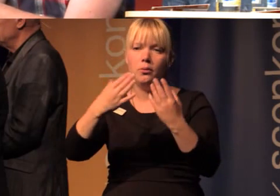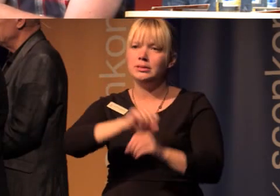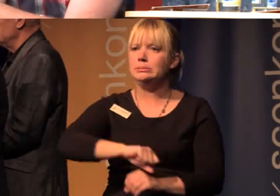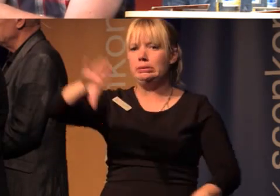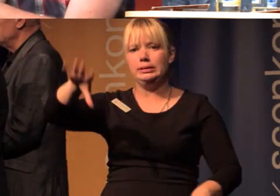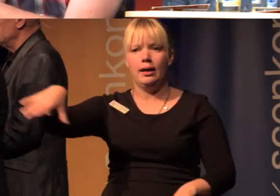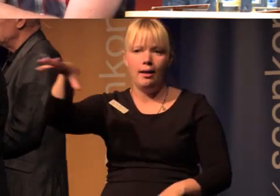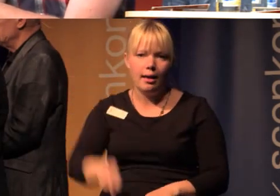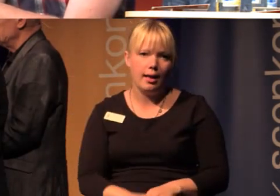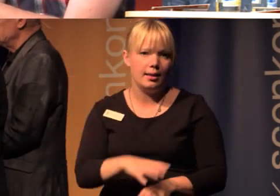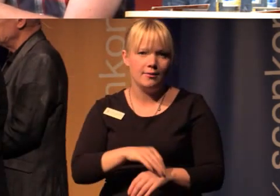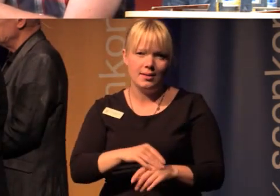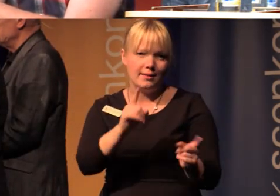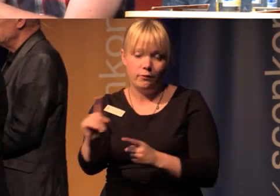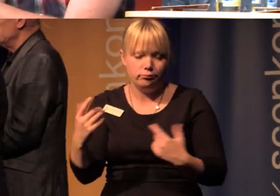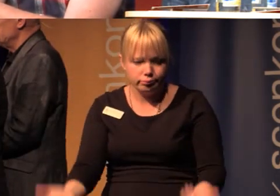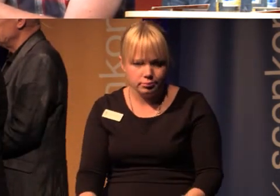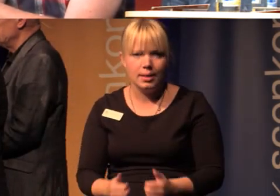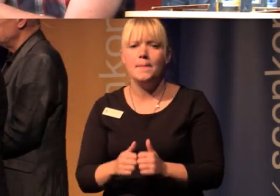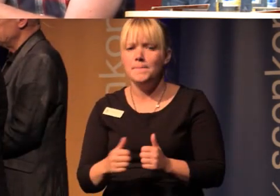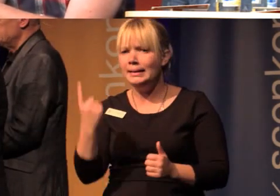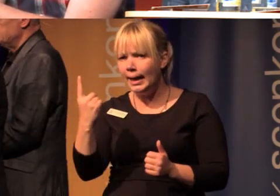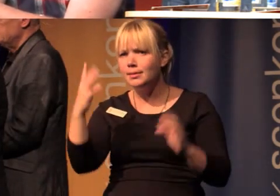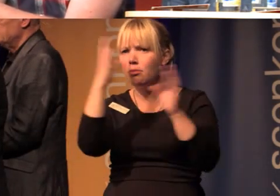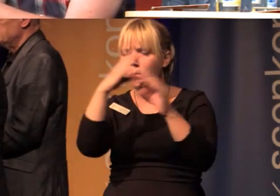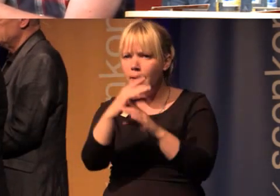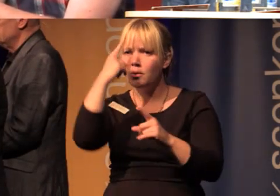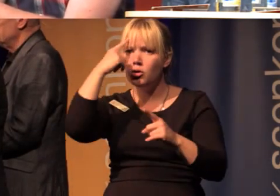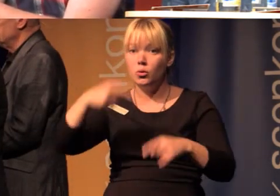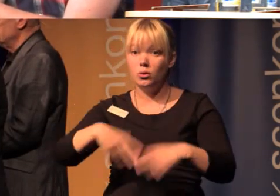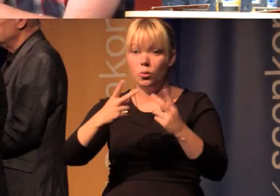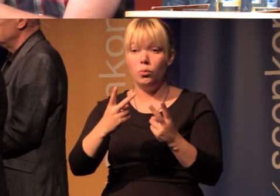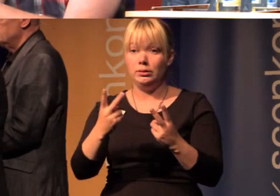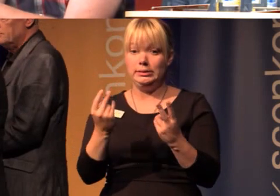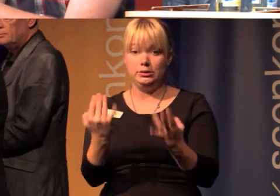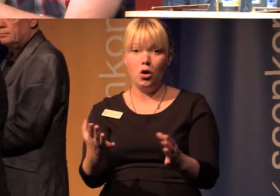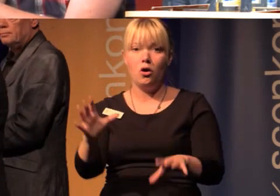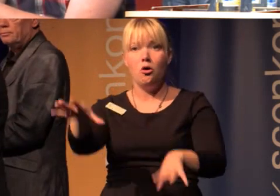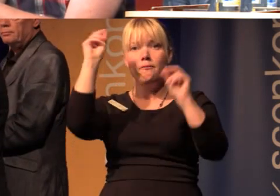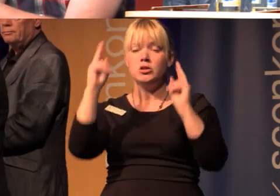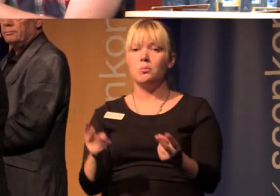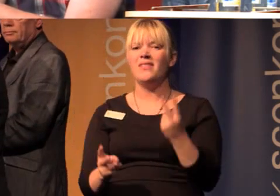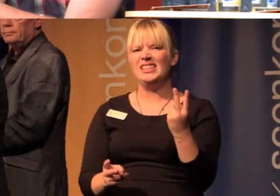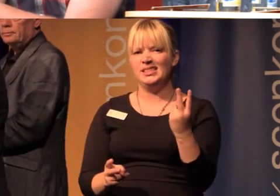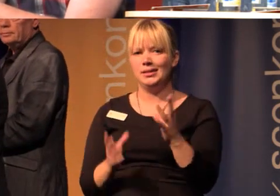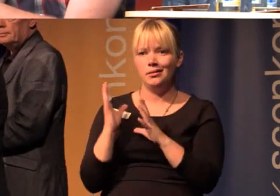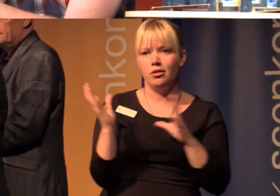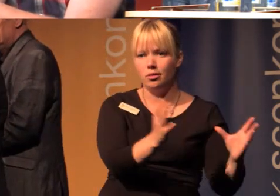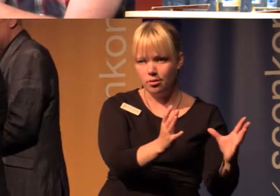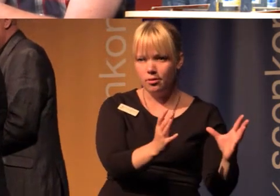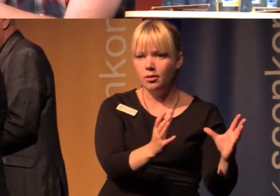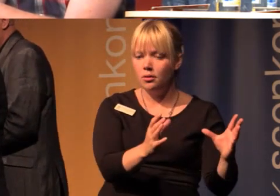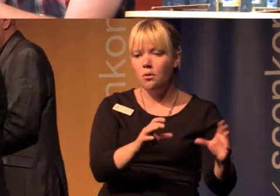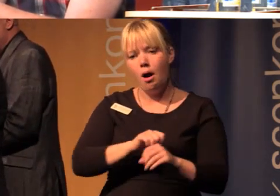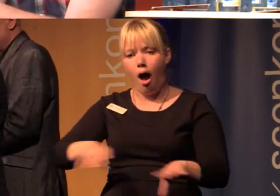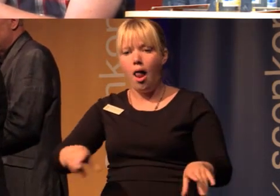stort problem idag att kulturen uppfattas vara vänstervriden. Och på något sätt något som inte den stora allmänheten